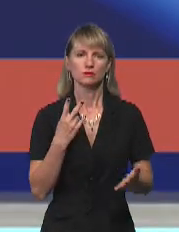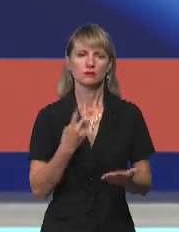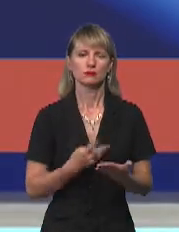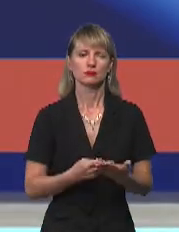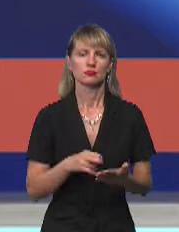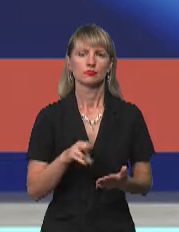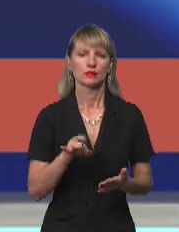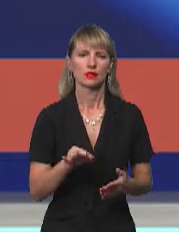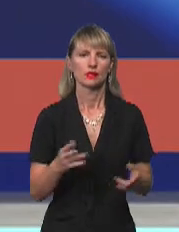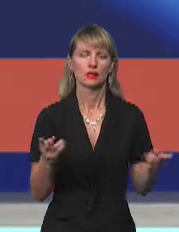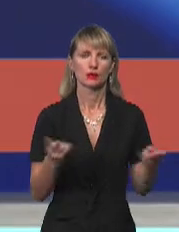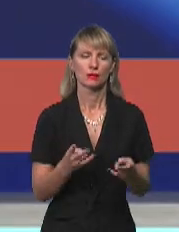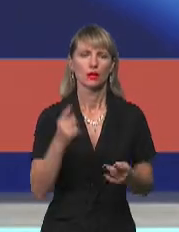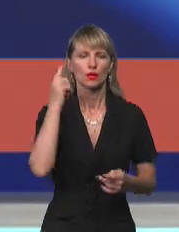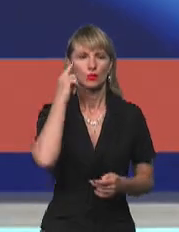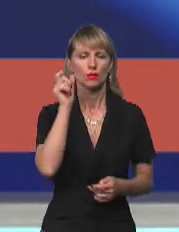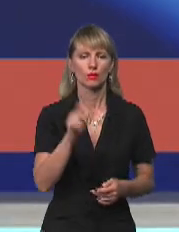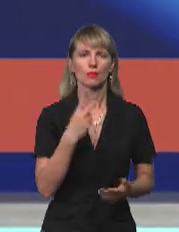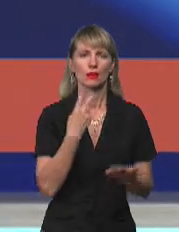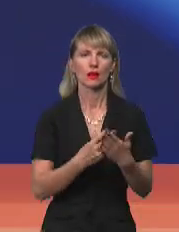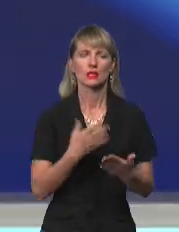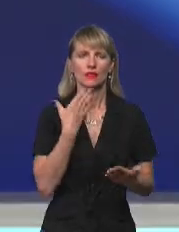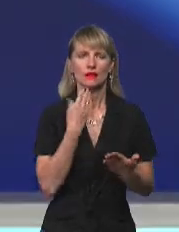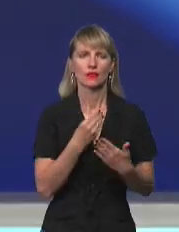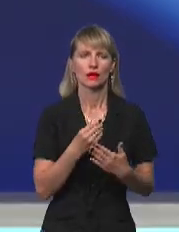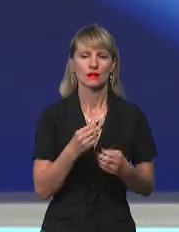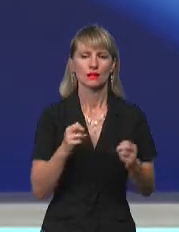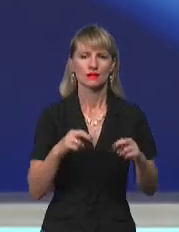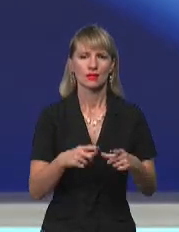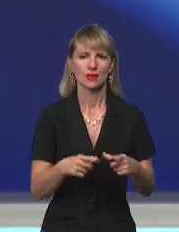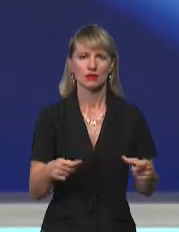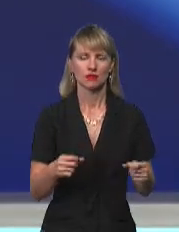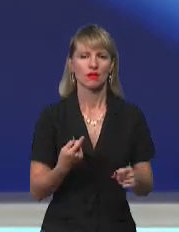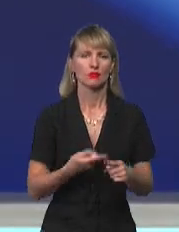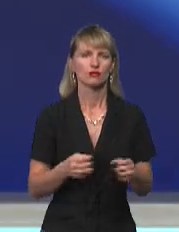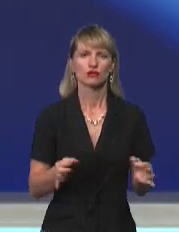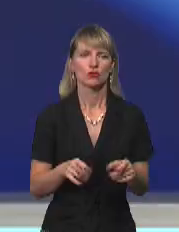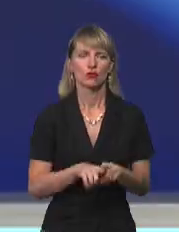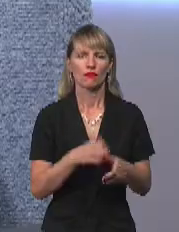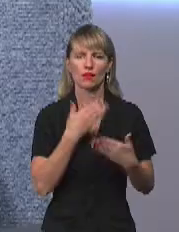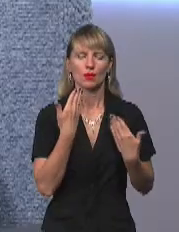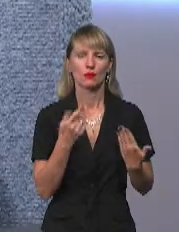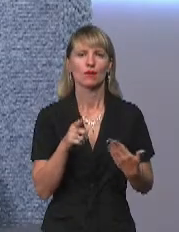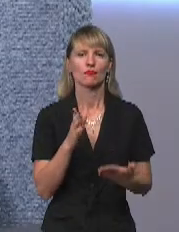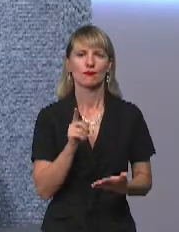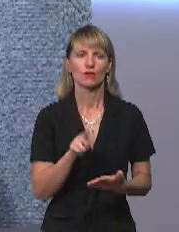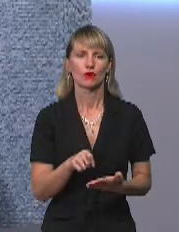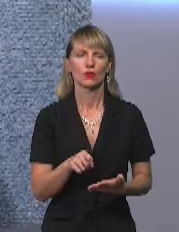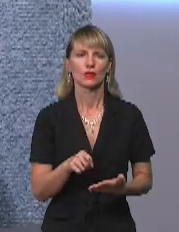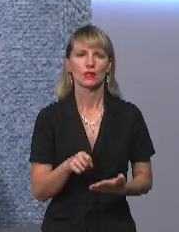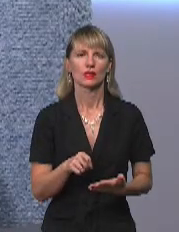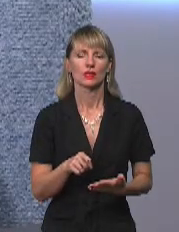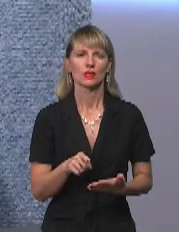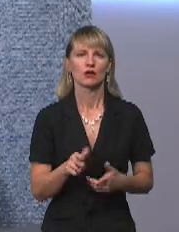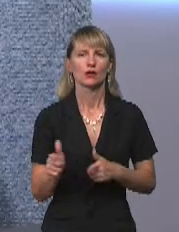при необхідності, якщо на вимогу громадянина, він покаже своє службове посвідчення. Тут нічого такого немає. І вони